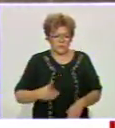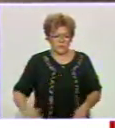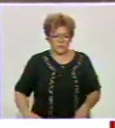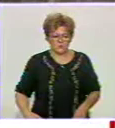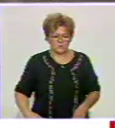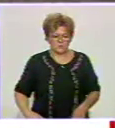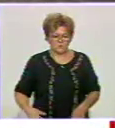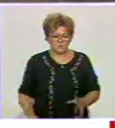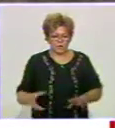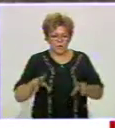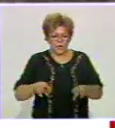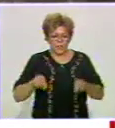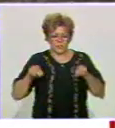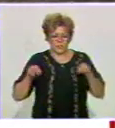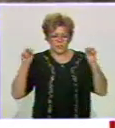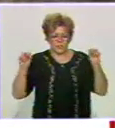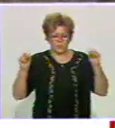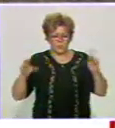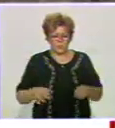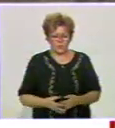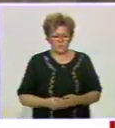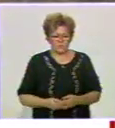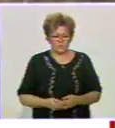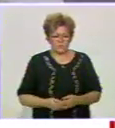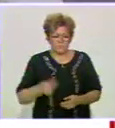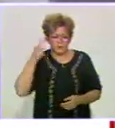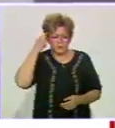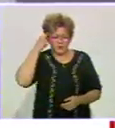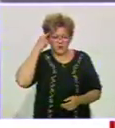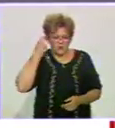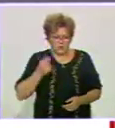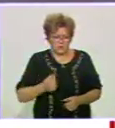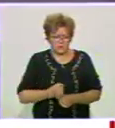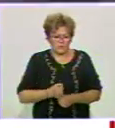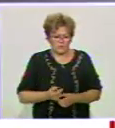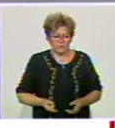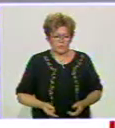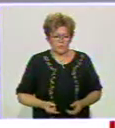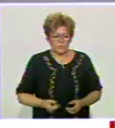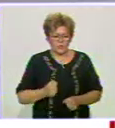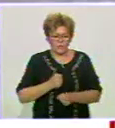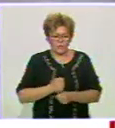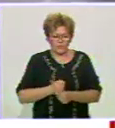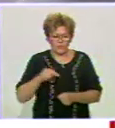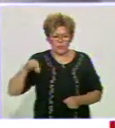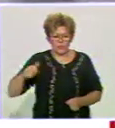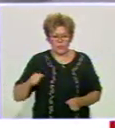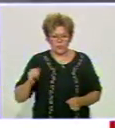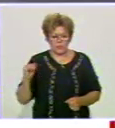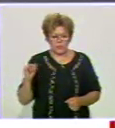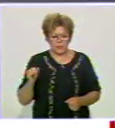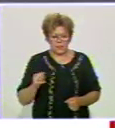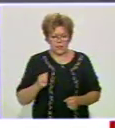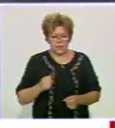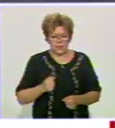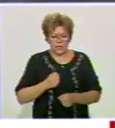poate alegerea dumnealui. Nu să știe dânsul dacă o fi decis așa. Numai că funcționarii ANI au considerat că angajându-și